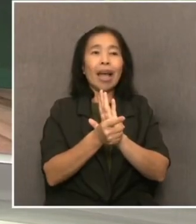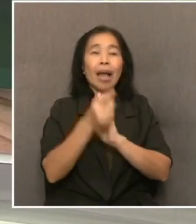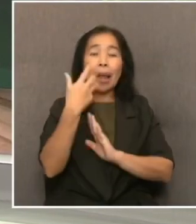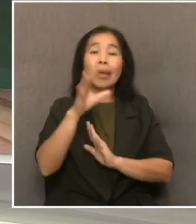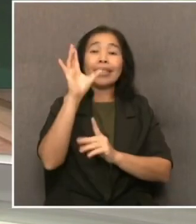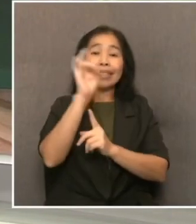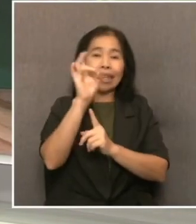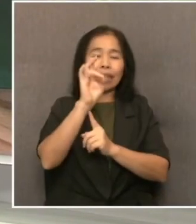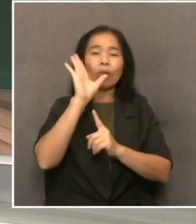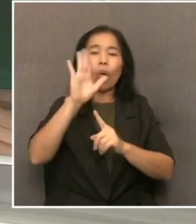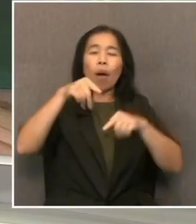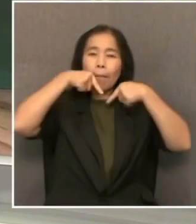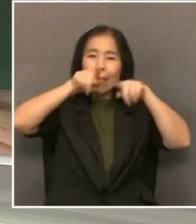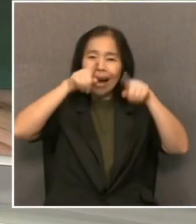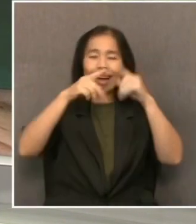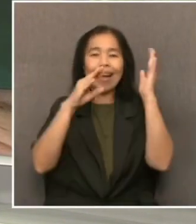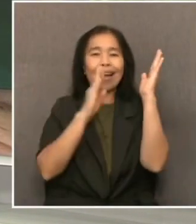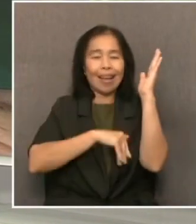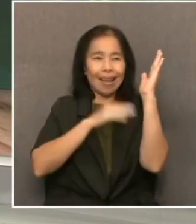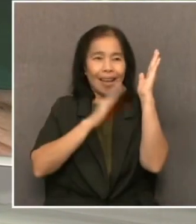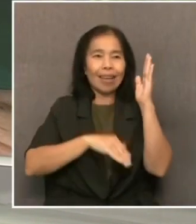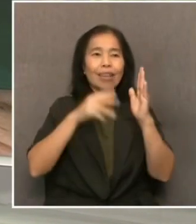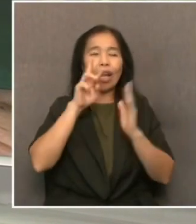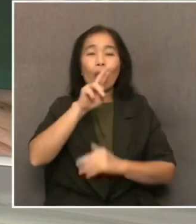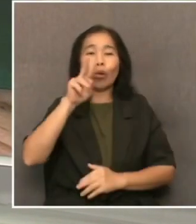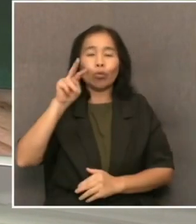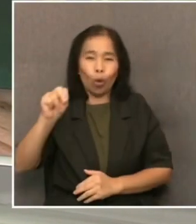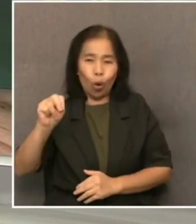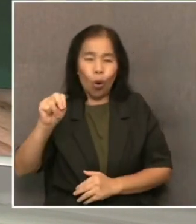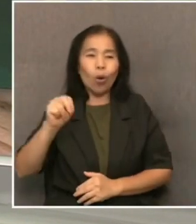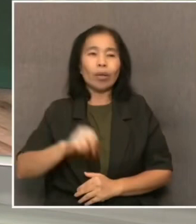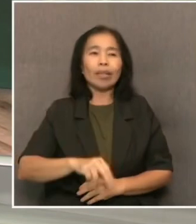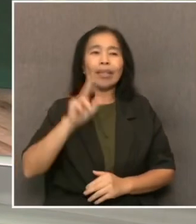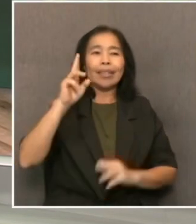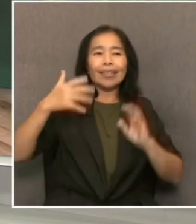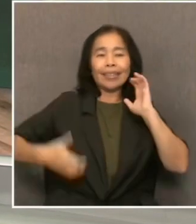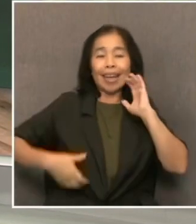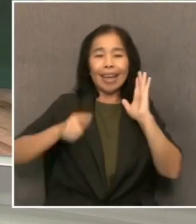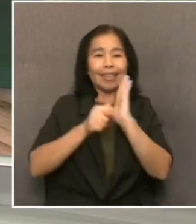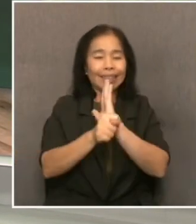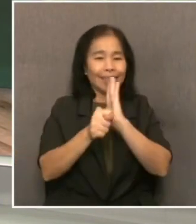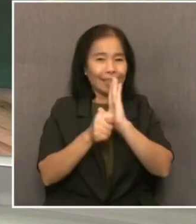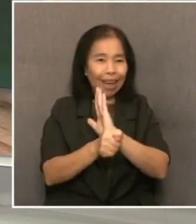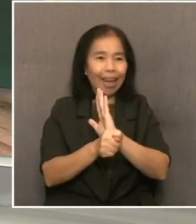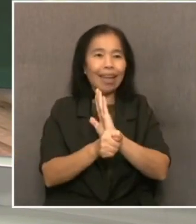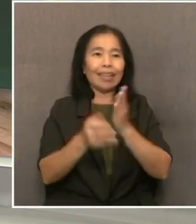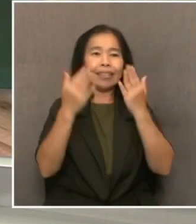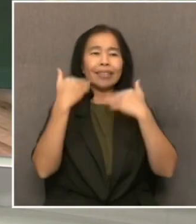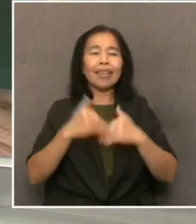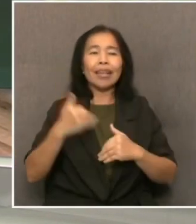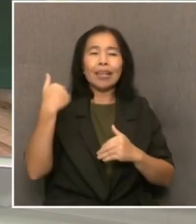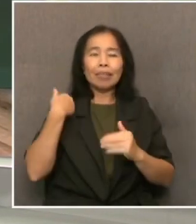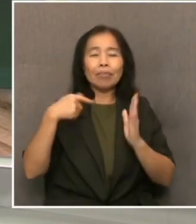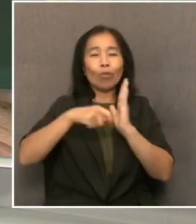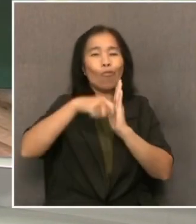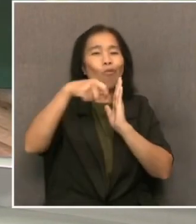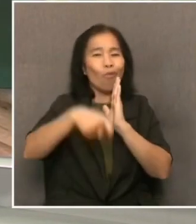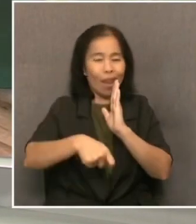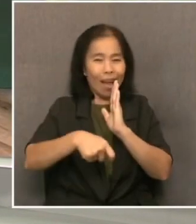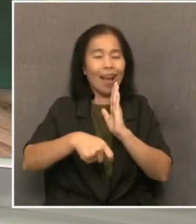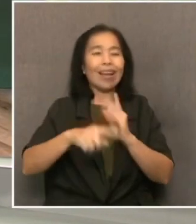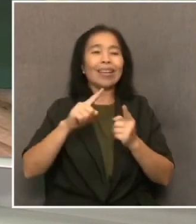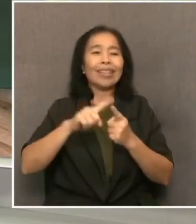ที่พังงาในวงระนองจังหวัดระนองชนีเกาะช้างจังหวัดตราชนะคะปากช่องเขาใหญ่